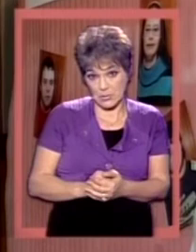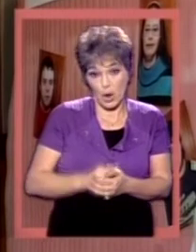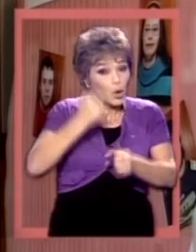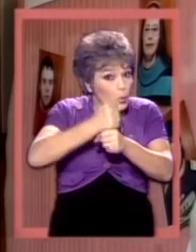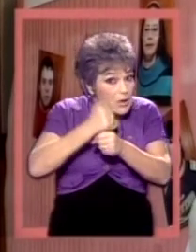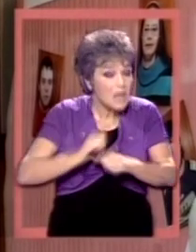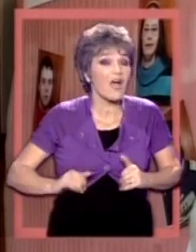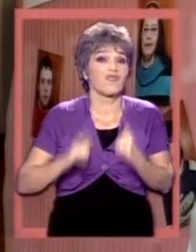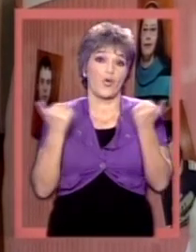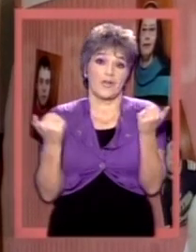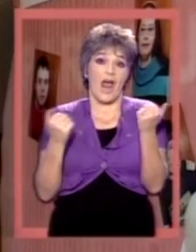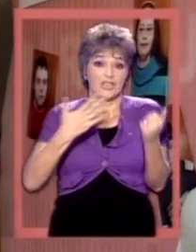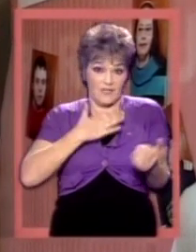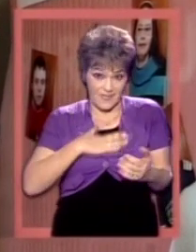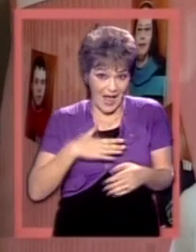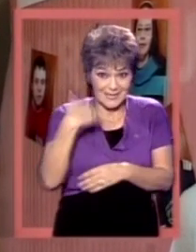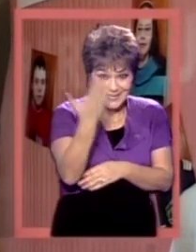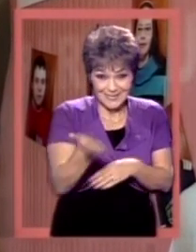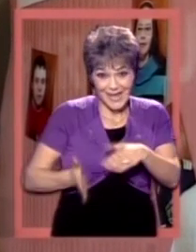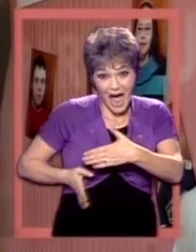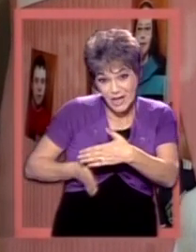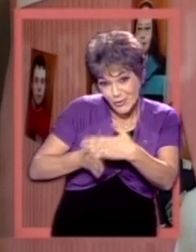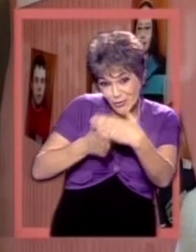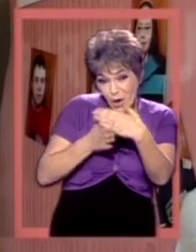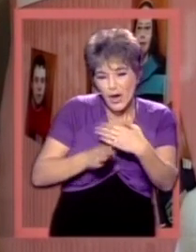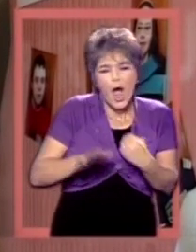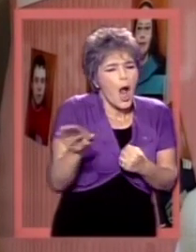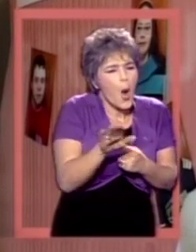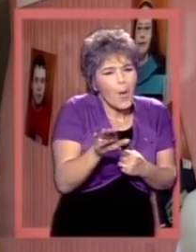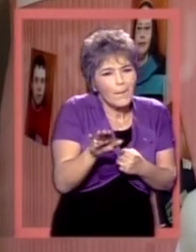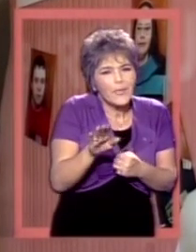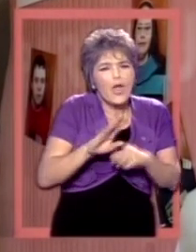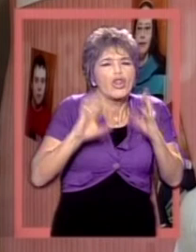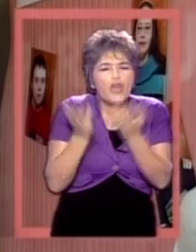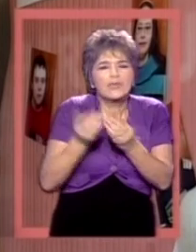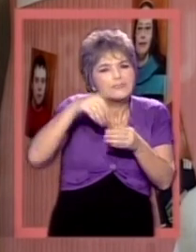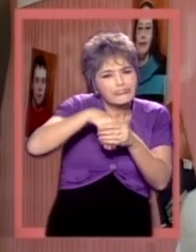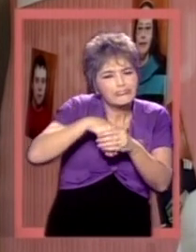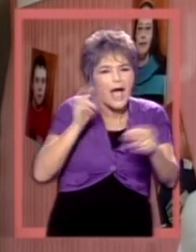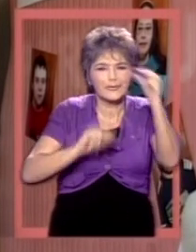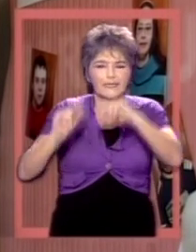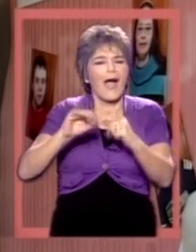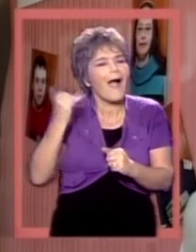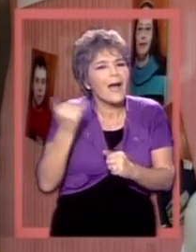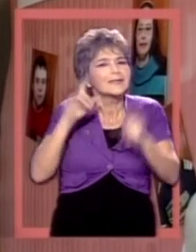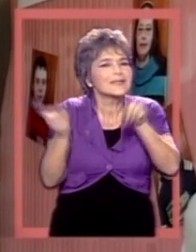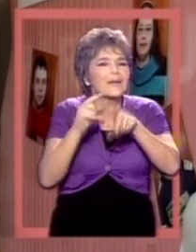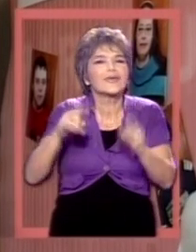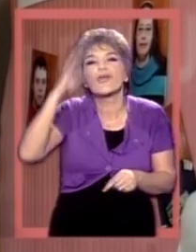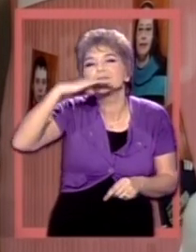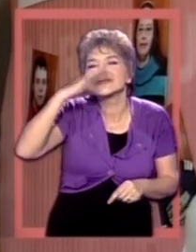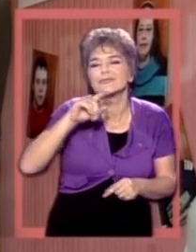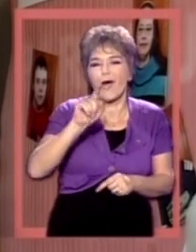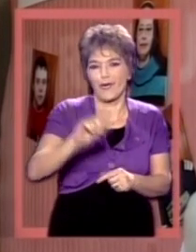iar rolul meu este ca să ajut copiii, toți copiii din asociație care își sărbătoresc ziua astăzi,